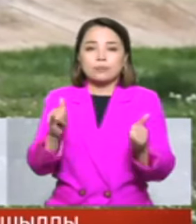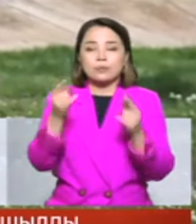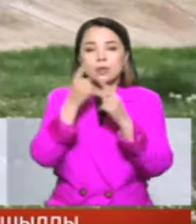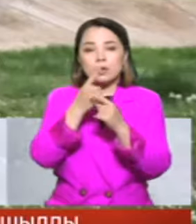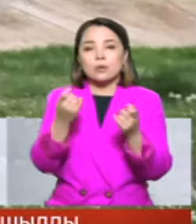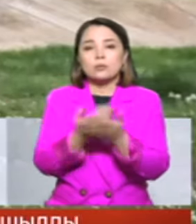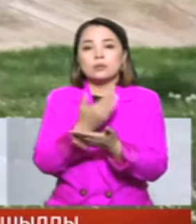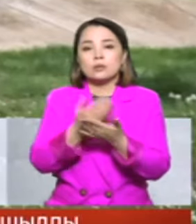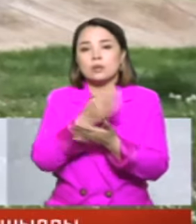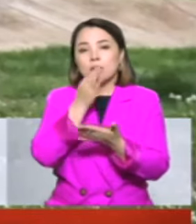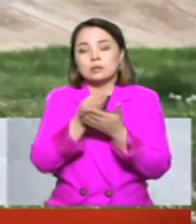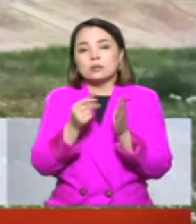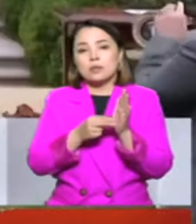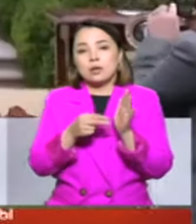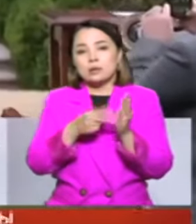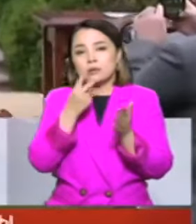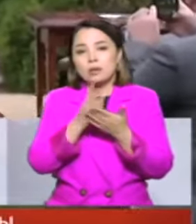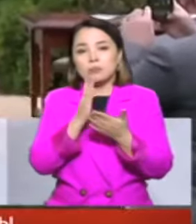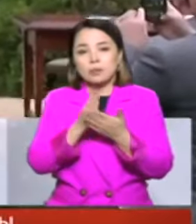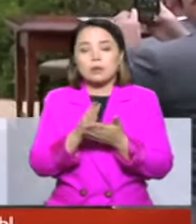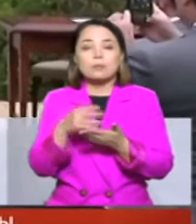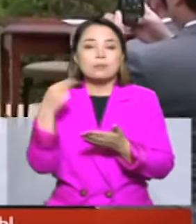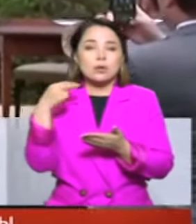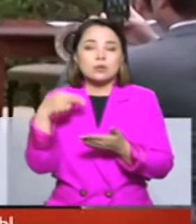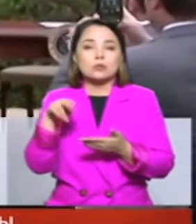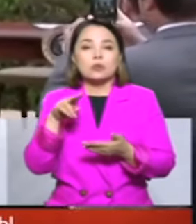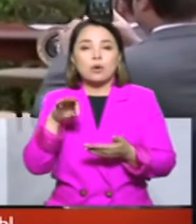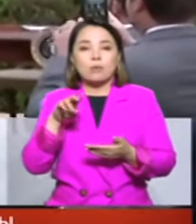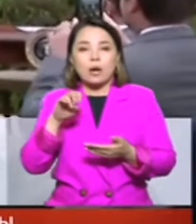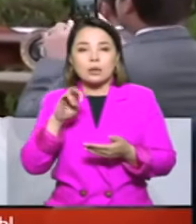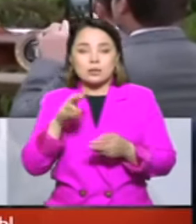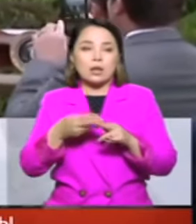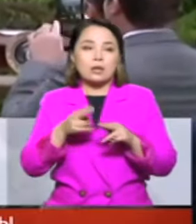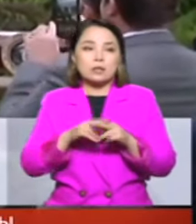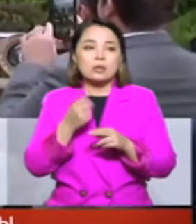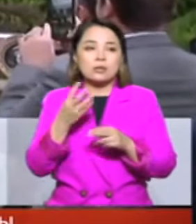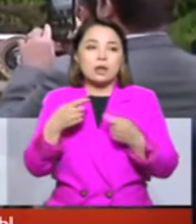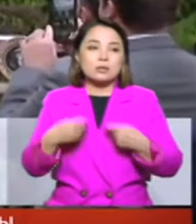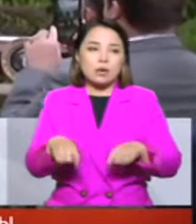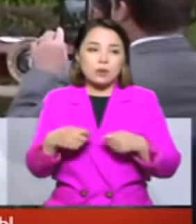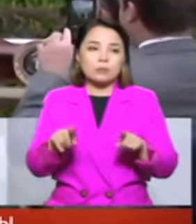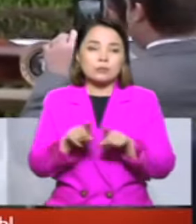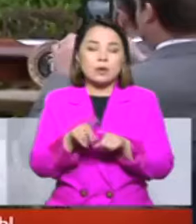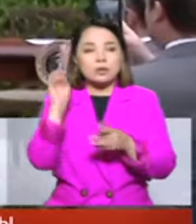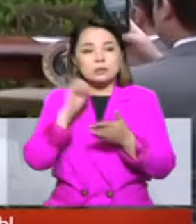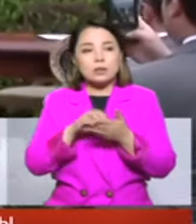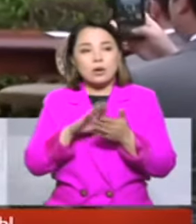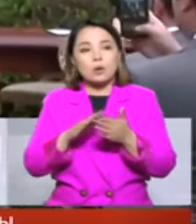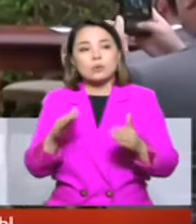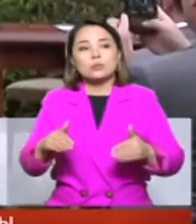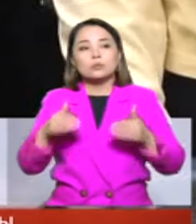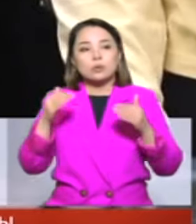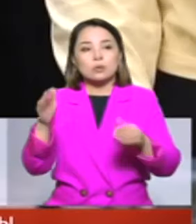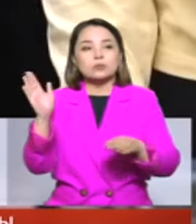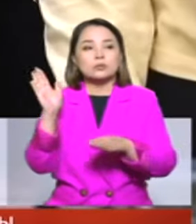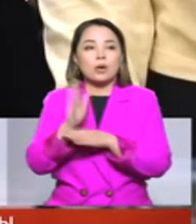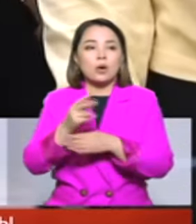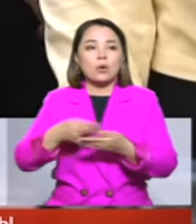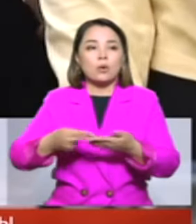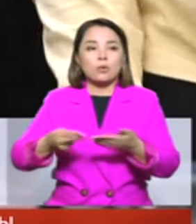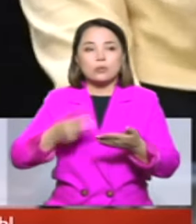ақпарат құралдары осылай бағалап жатыр. Президент Джо Байден Қытайдан келетін бірқатар тауарларға тарифтерді көтеру туралы жарлыққа қол